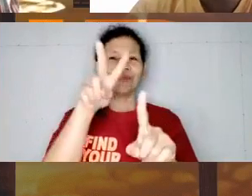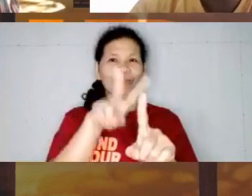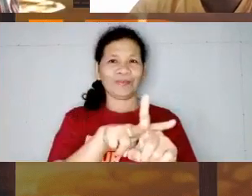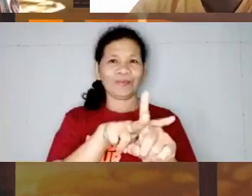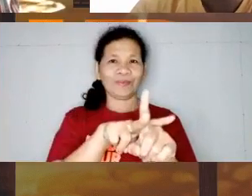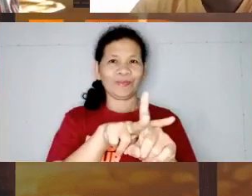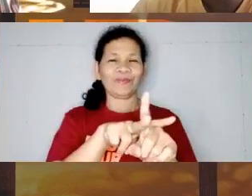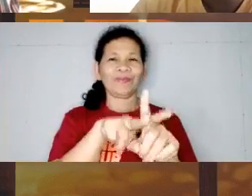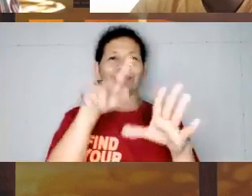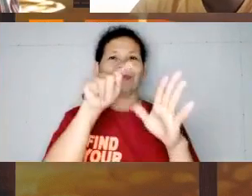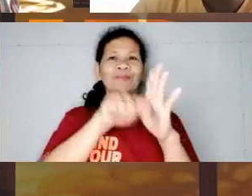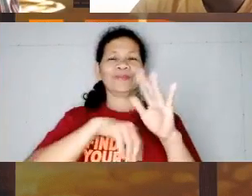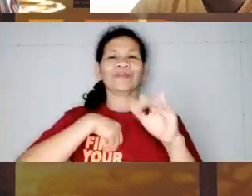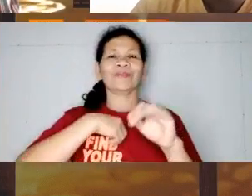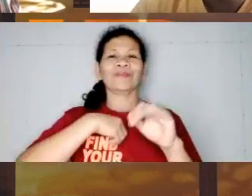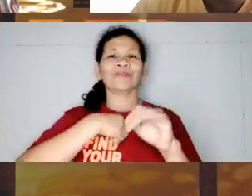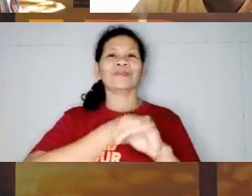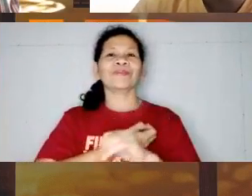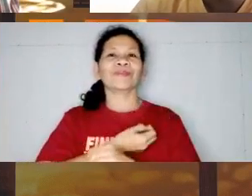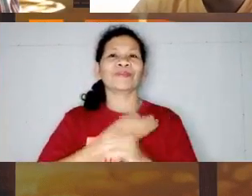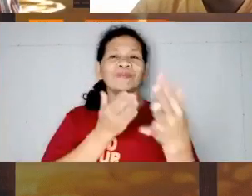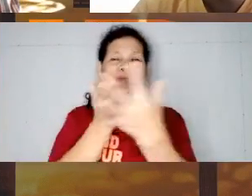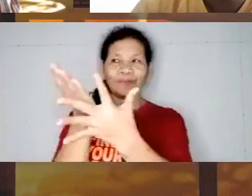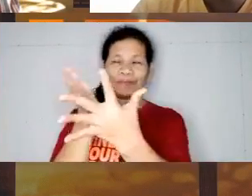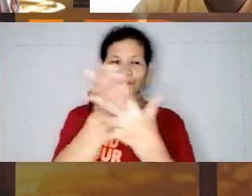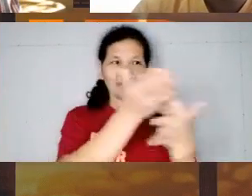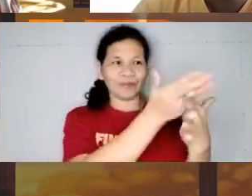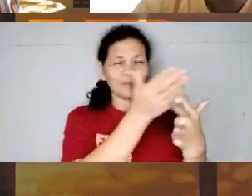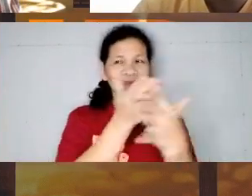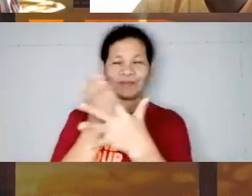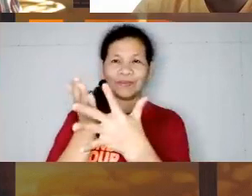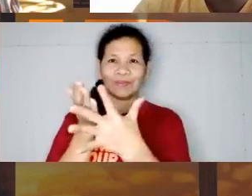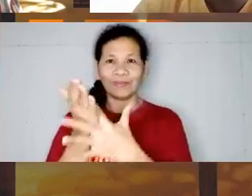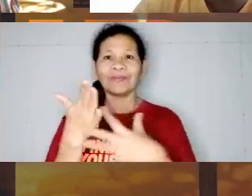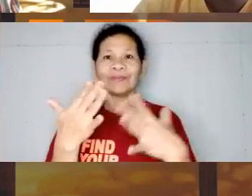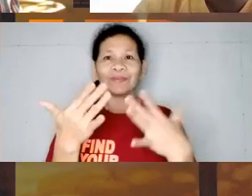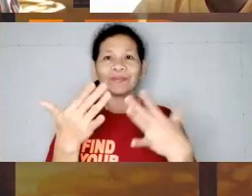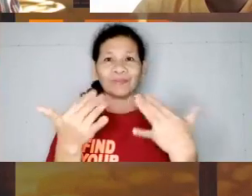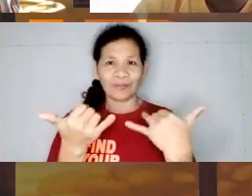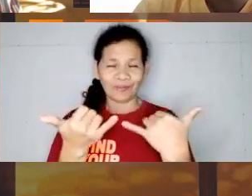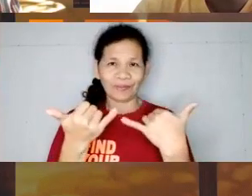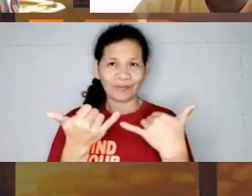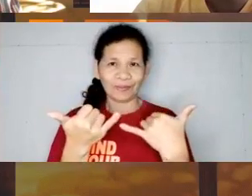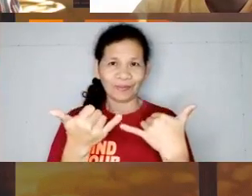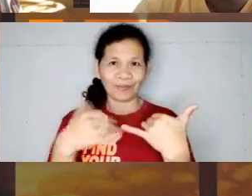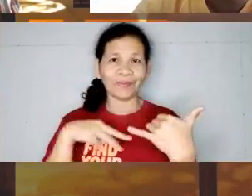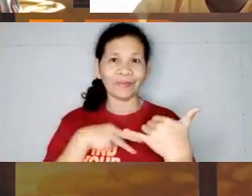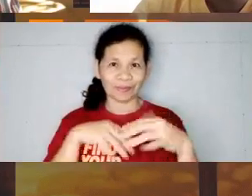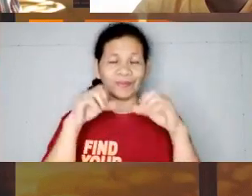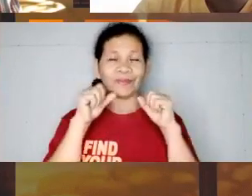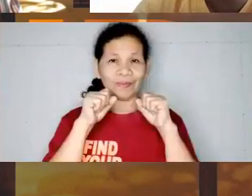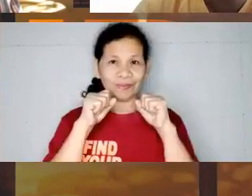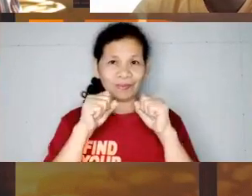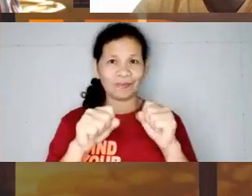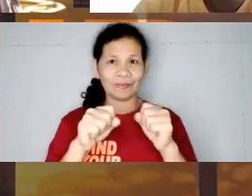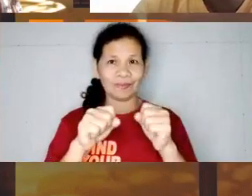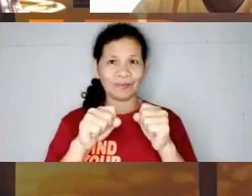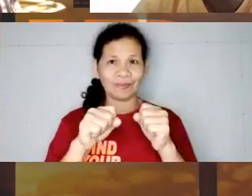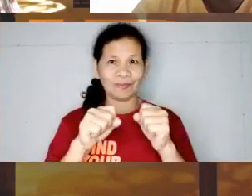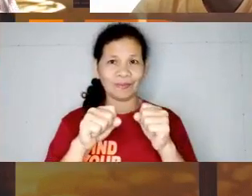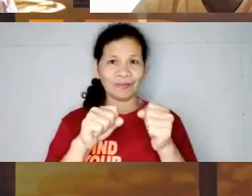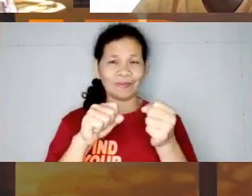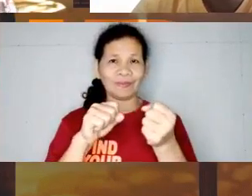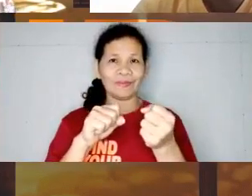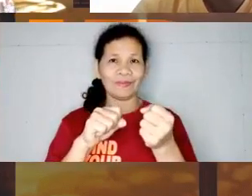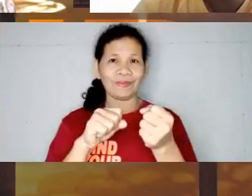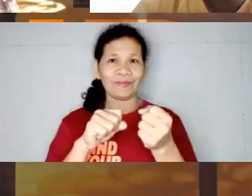go out from our houses. Ngayon naman medyo nagluluwag na at atin pong ma-exercise ang pananampalatayang ito